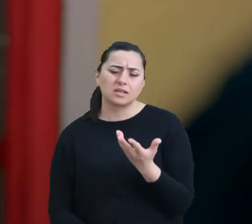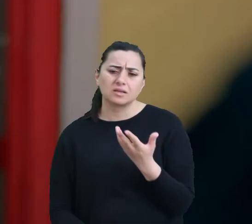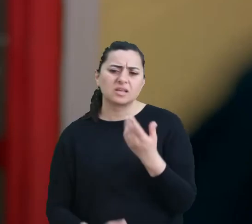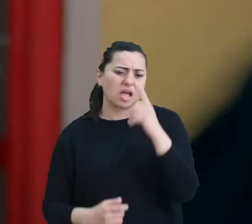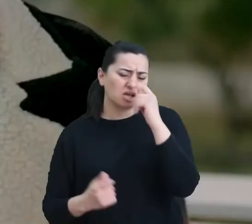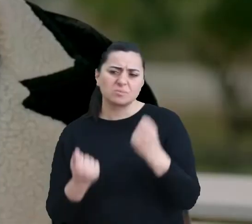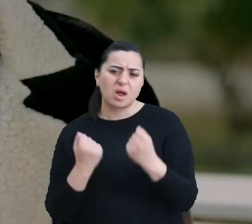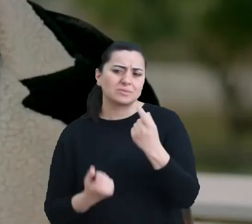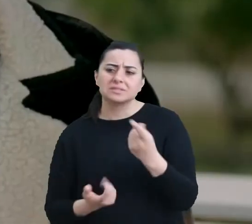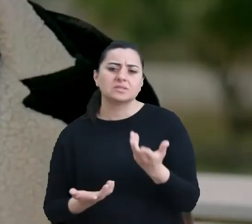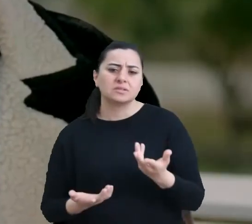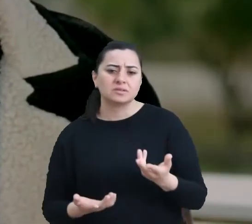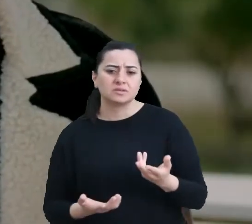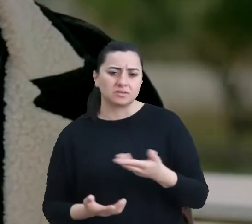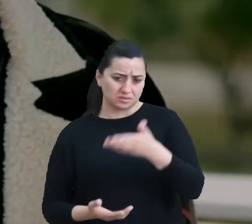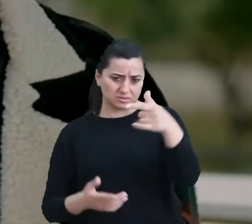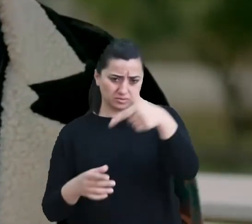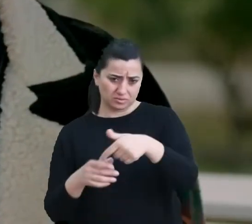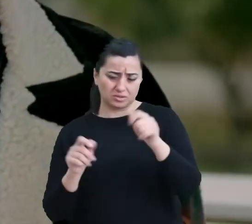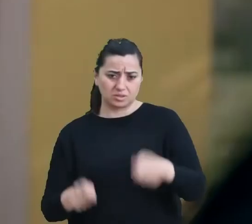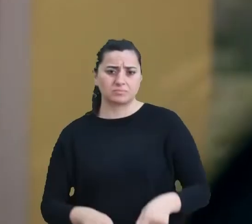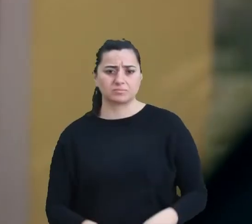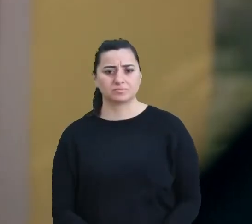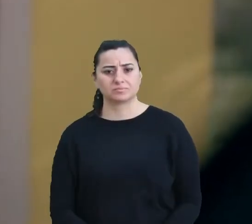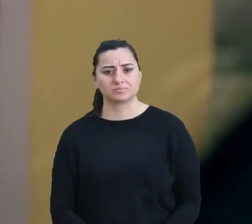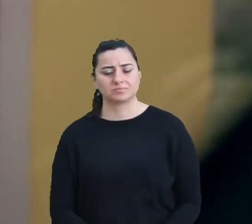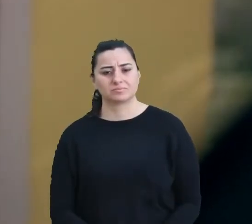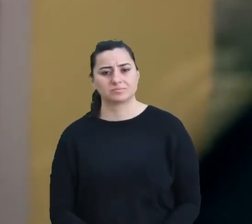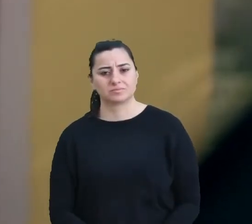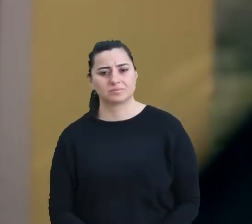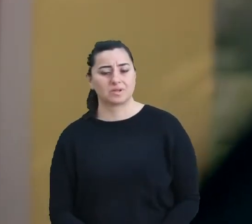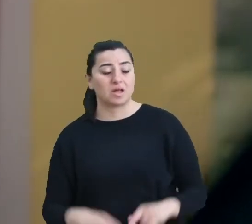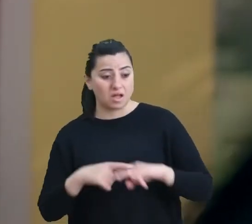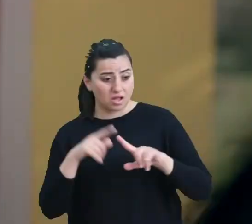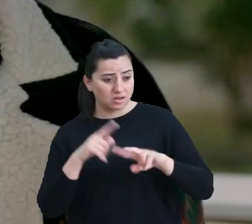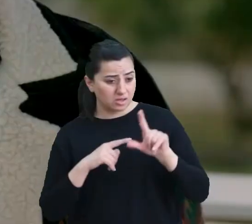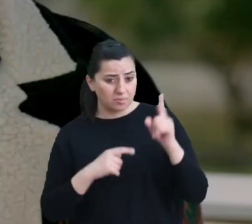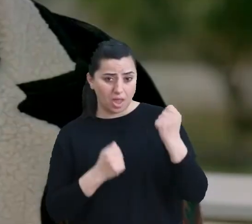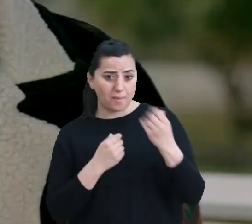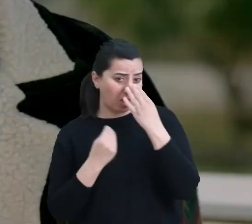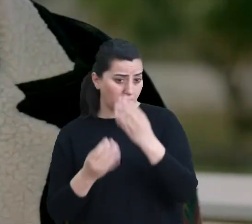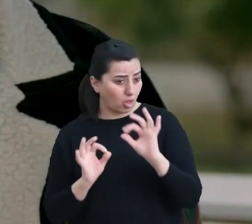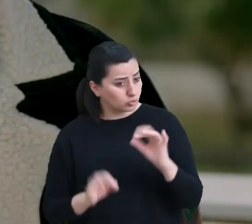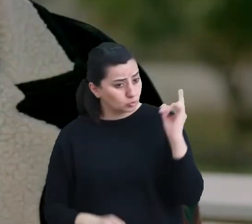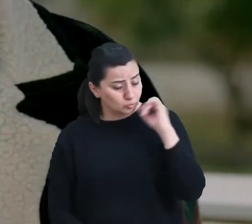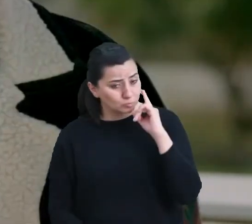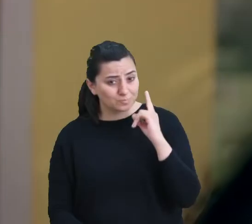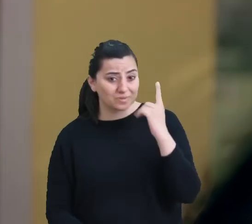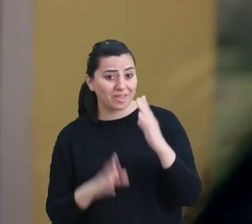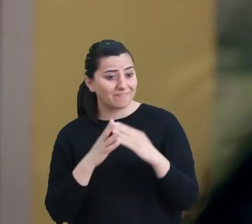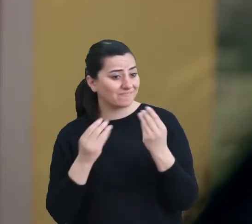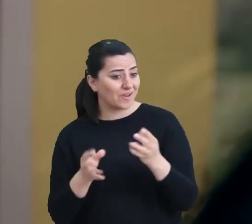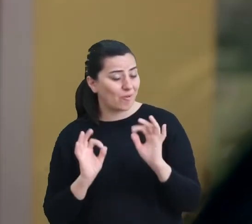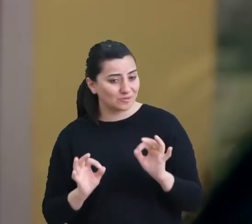Kimin arabası? Hadi koy be gari sen benzini. Köstencelen Halil araba alacakmış sana. Bir de ev diyor